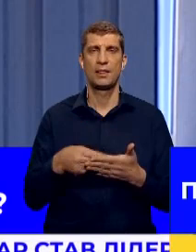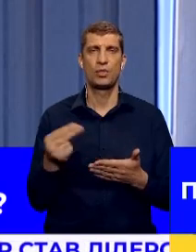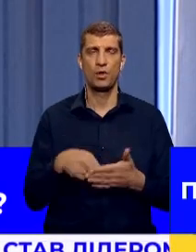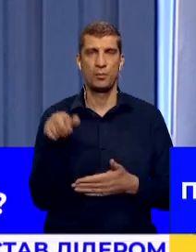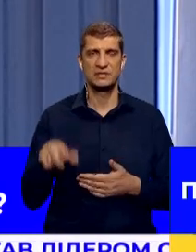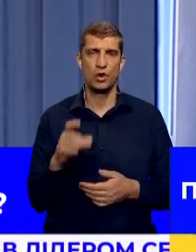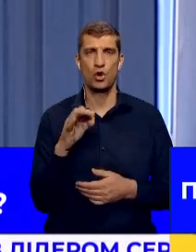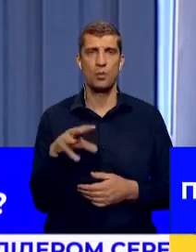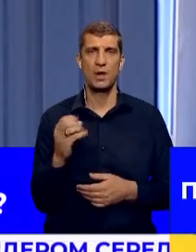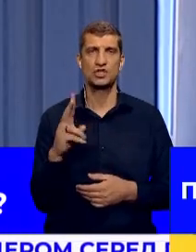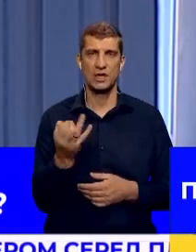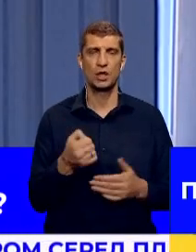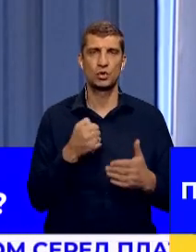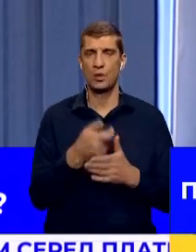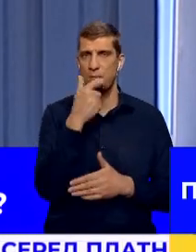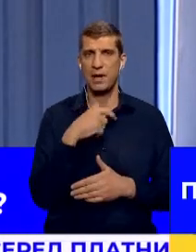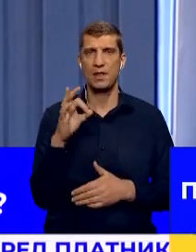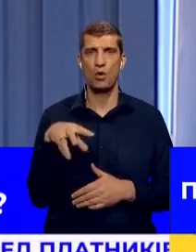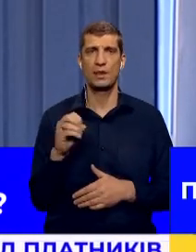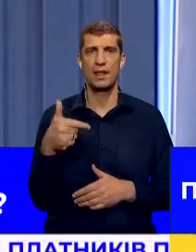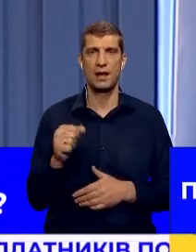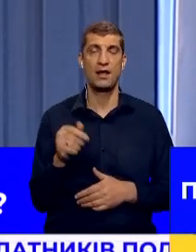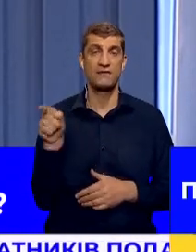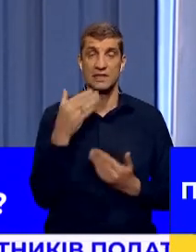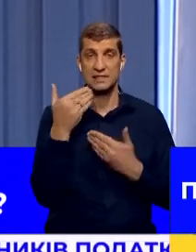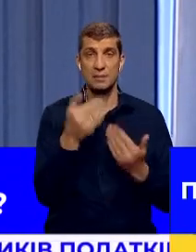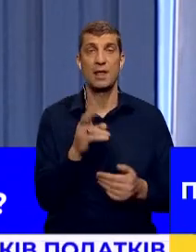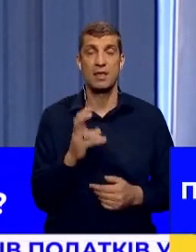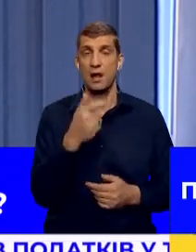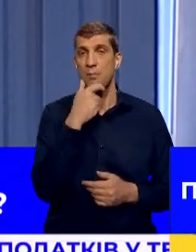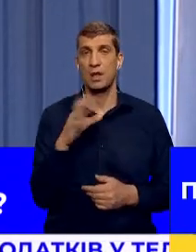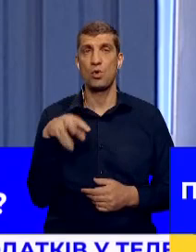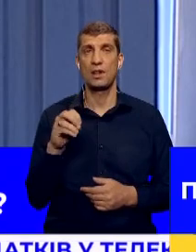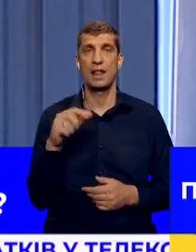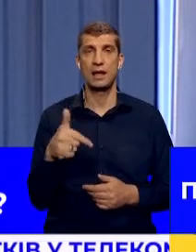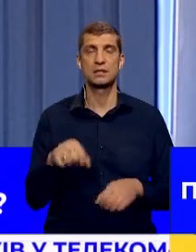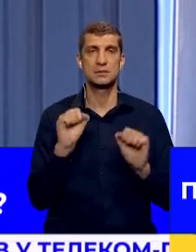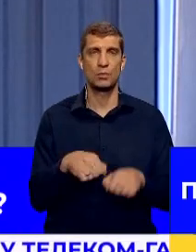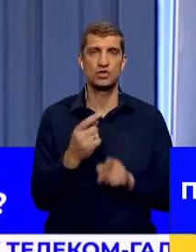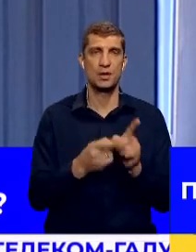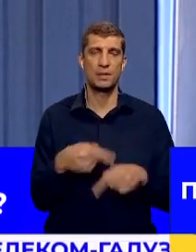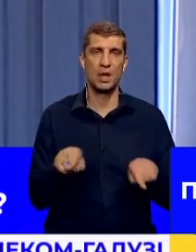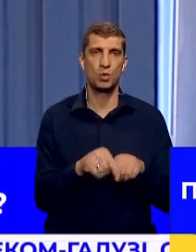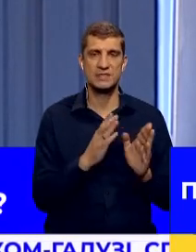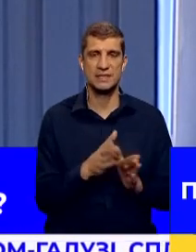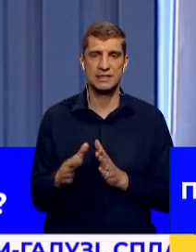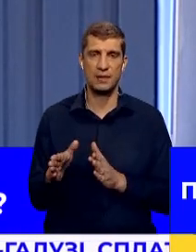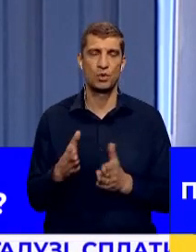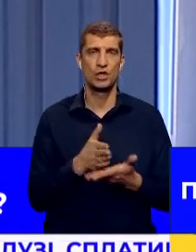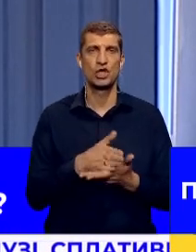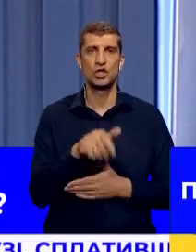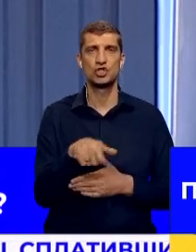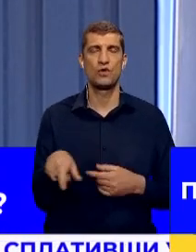Ромашки до пана Олега. Він запитує, як пан Олег зможе реформувати таку систему? Чиновники,